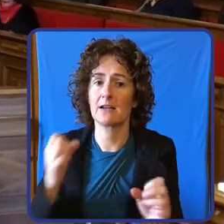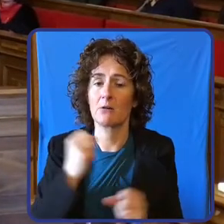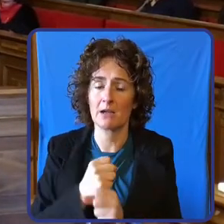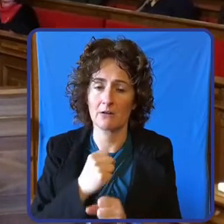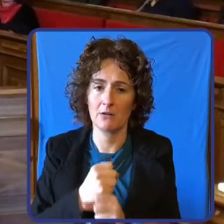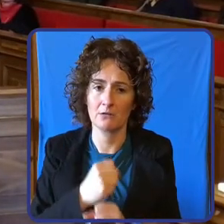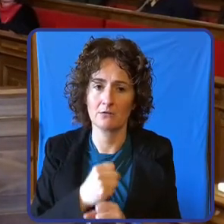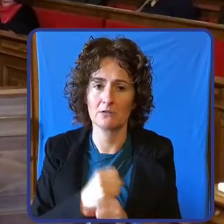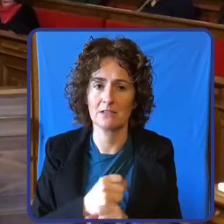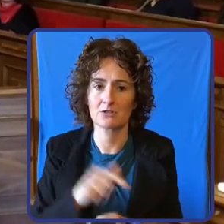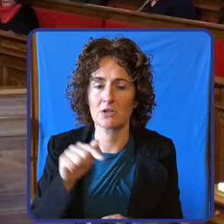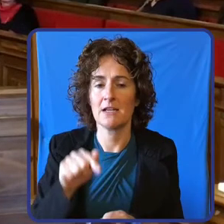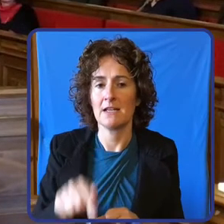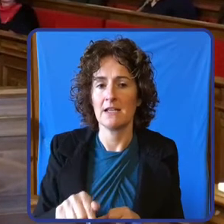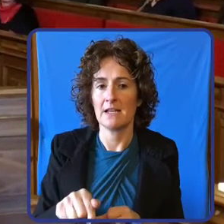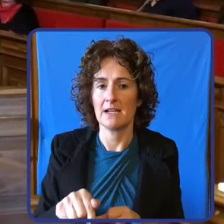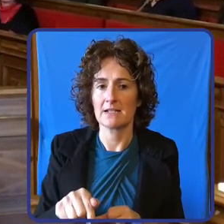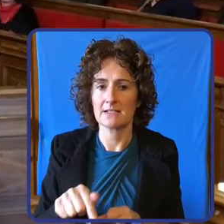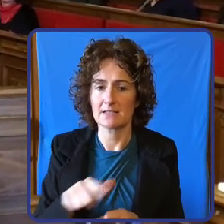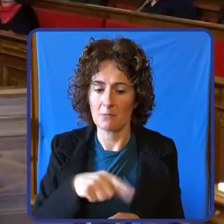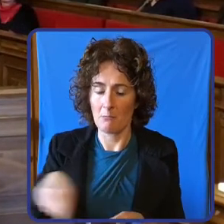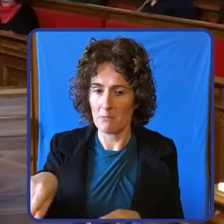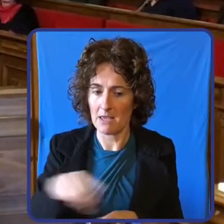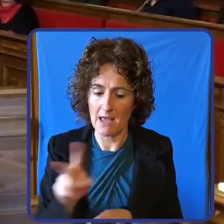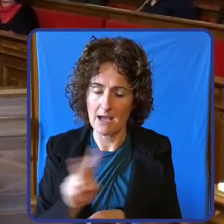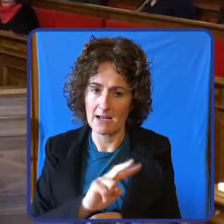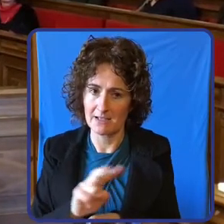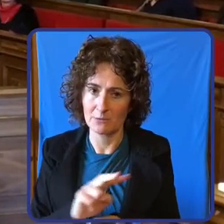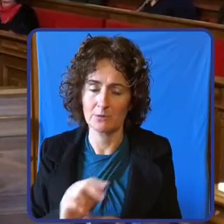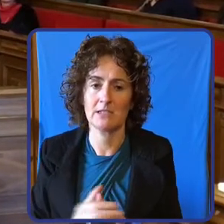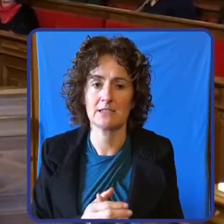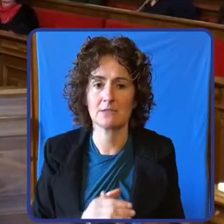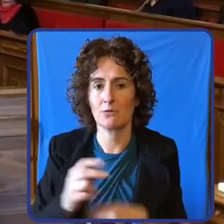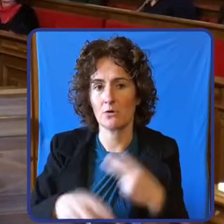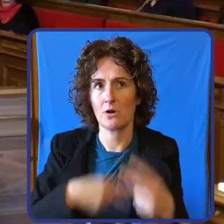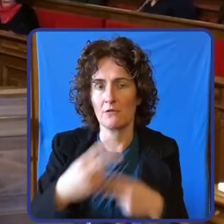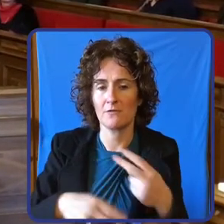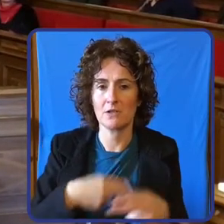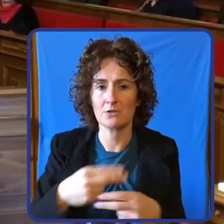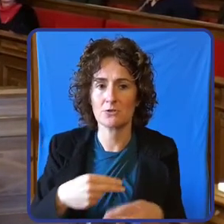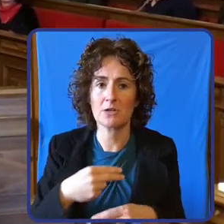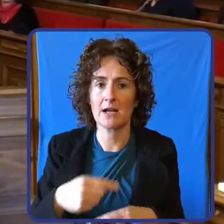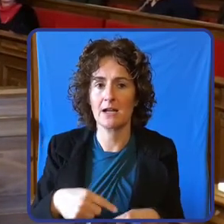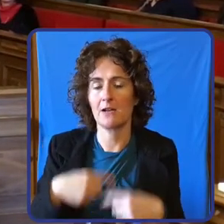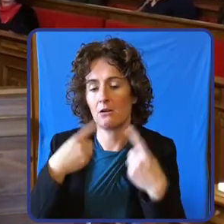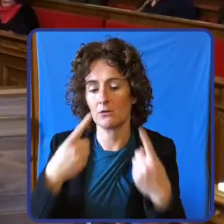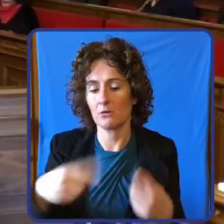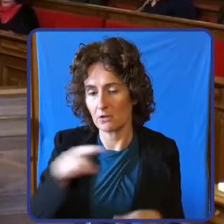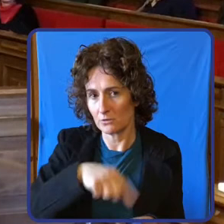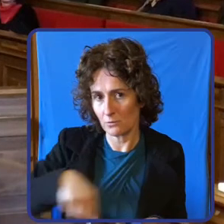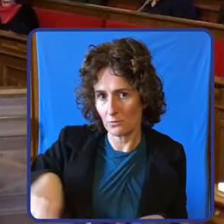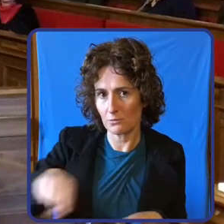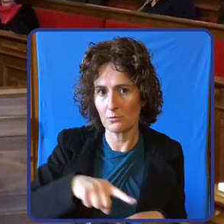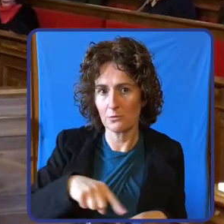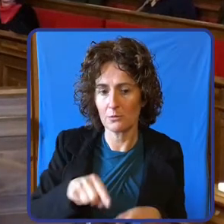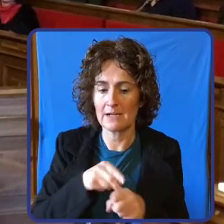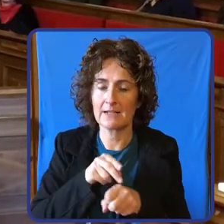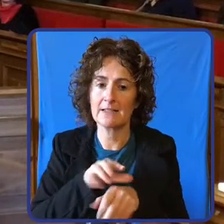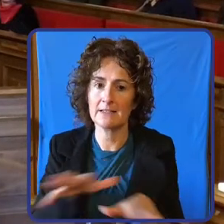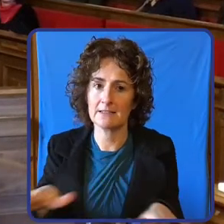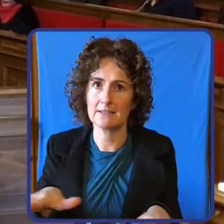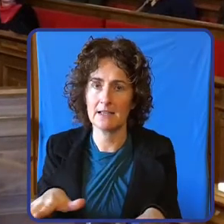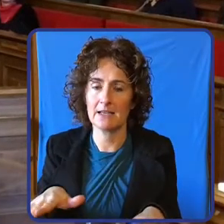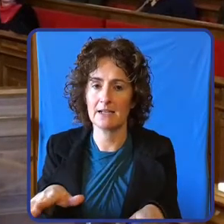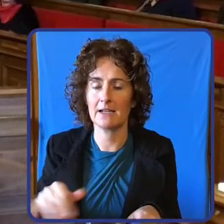Ezt voltunk hivatottak mi ellenőrizni. A vizsgálat hatóköre kiterjedt a